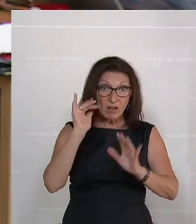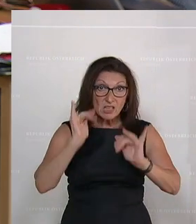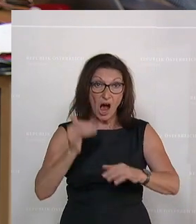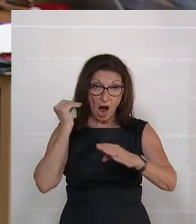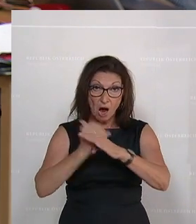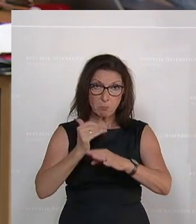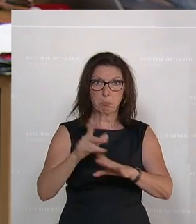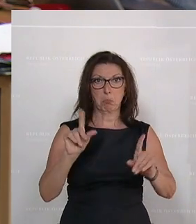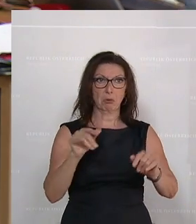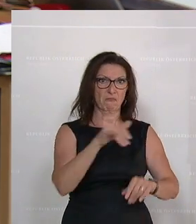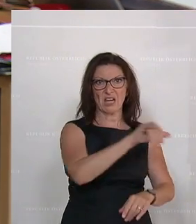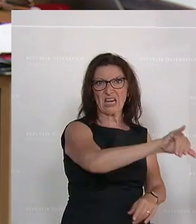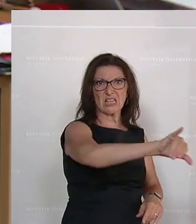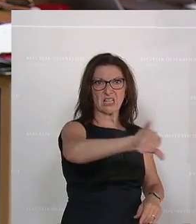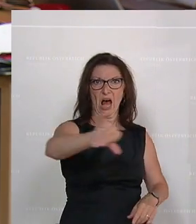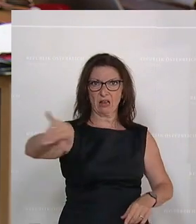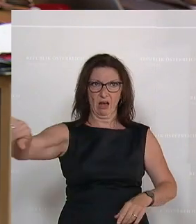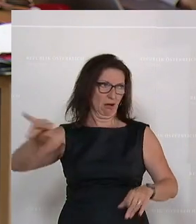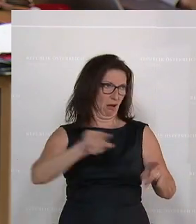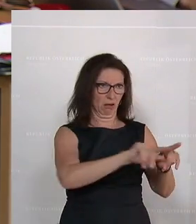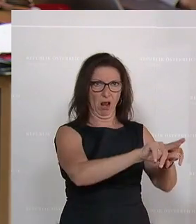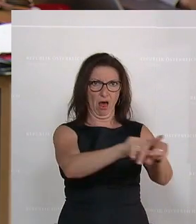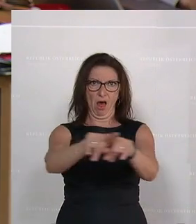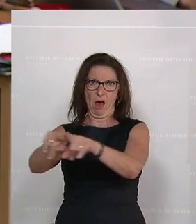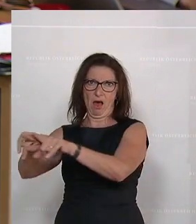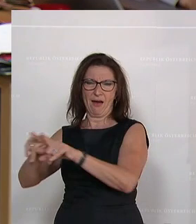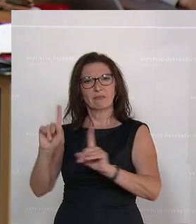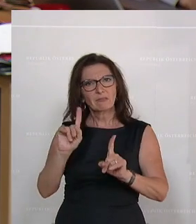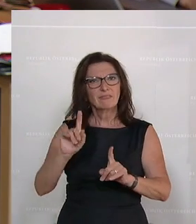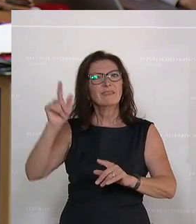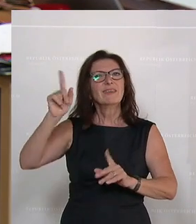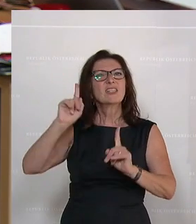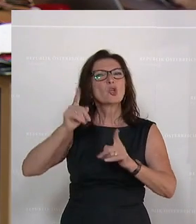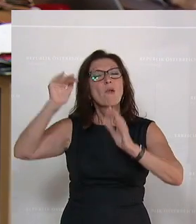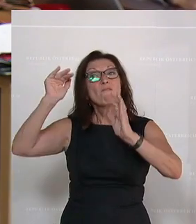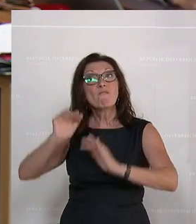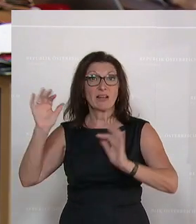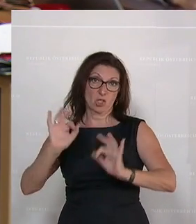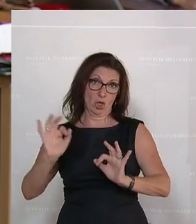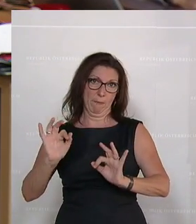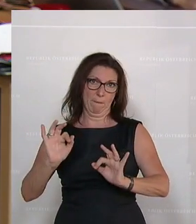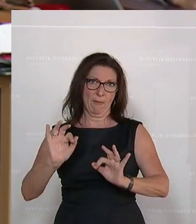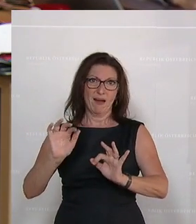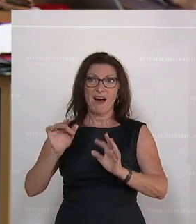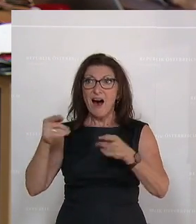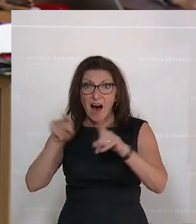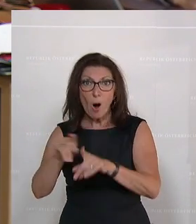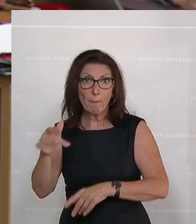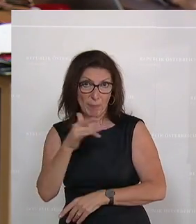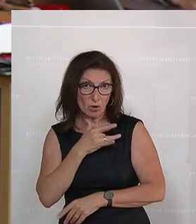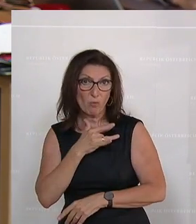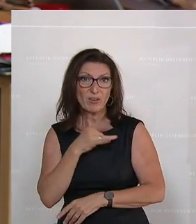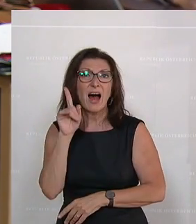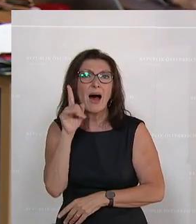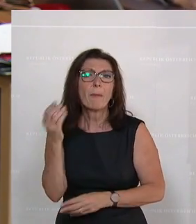teilweise auch genannt wurde es geht um die abfederung für die gruppen die auch betroffen sind aber etwas mehr haben